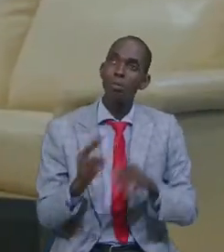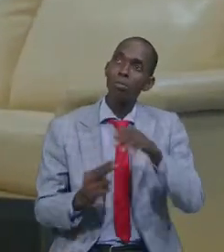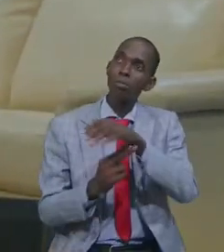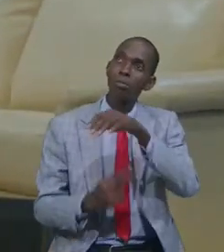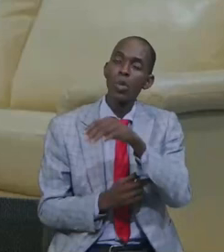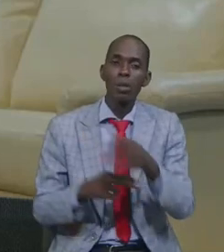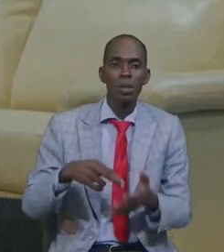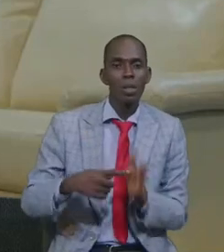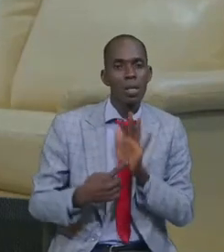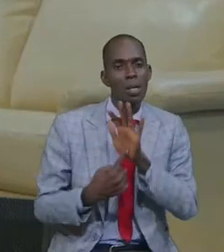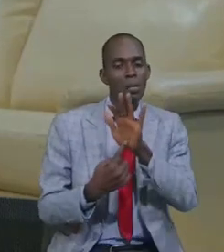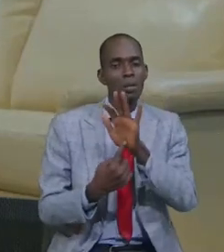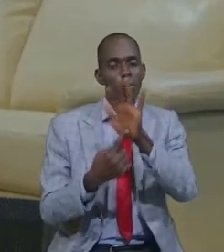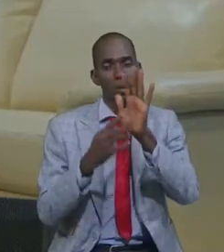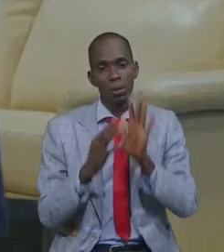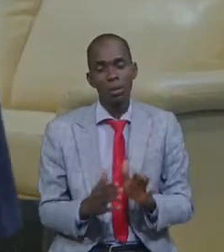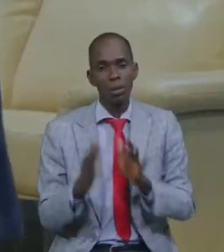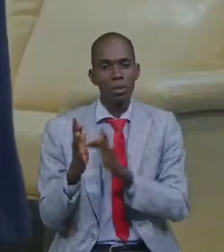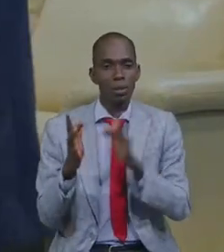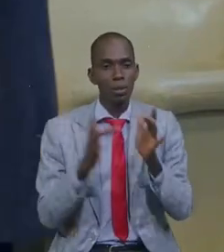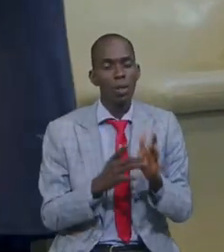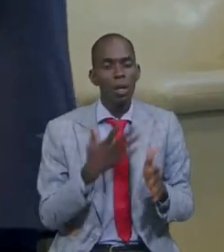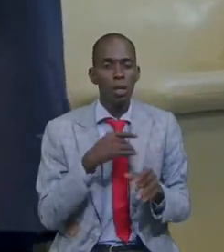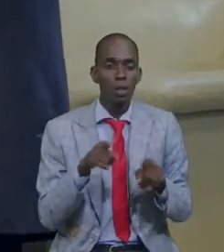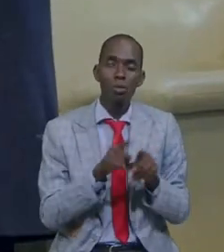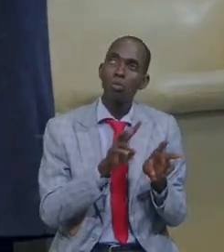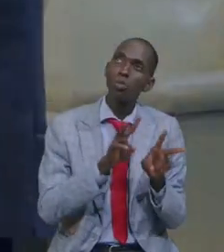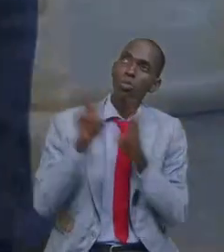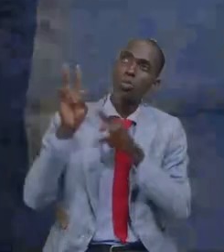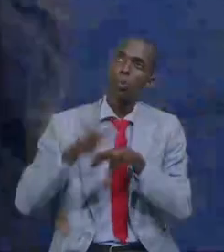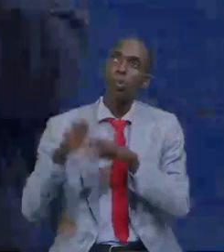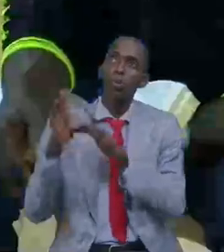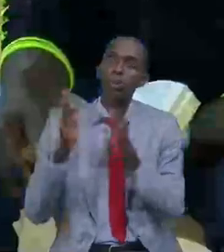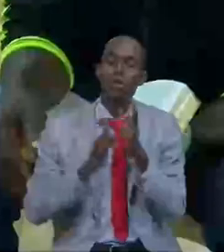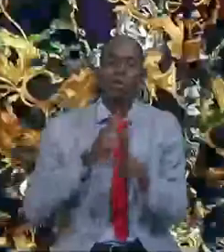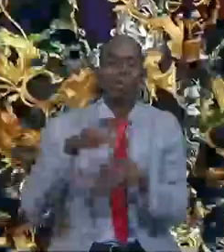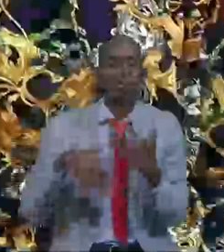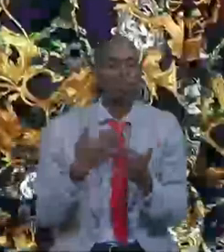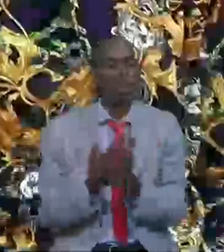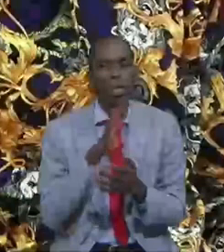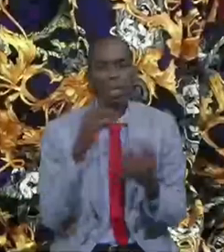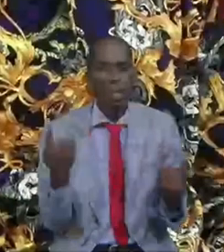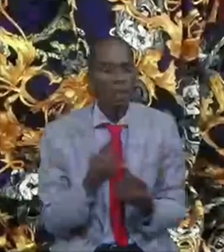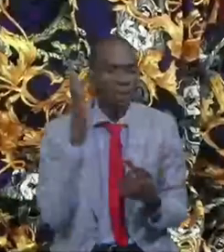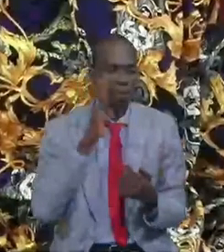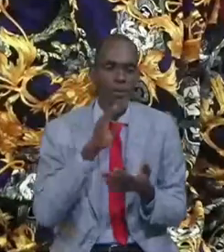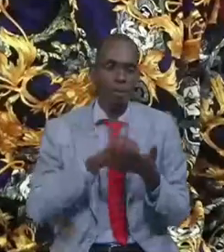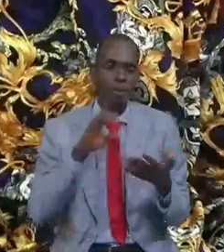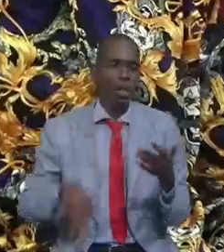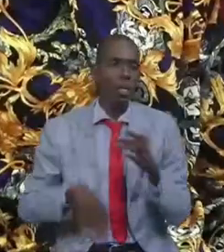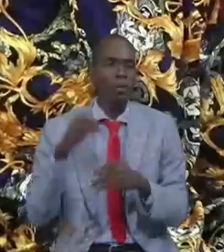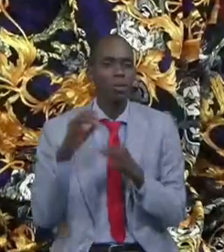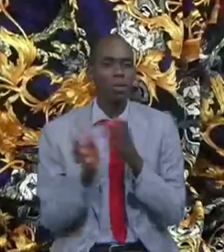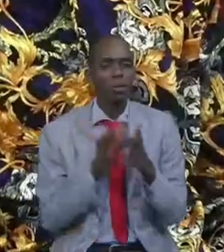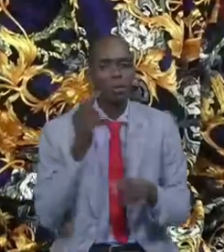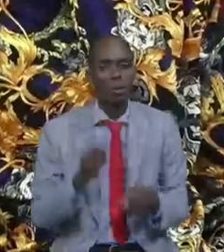Jésus et tu portes les regards sur Jésus, tous tes péchés seront effacés. Tes maladies